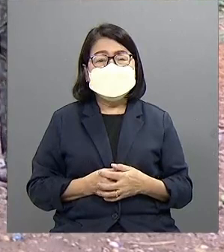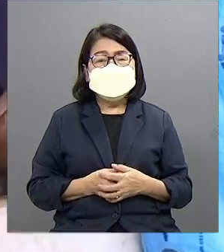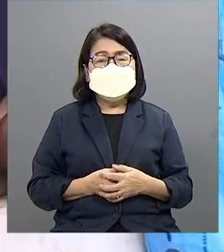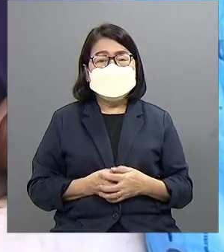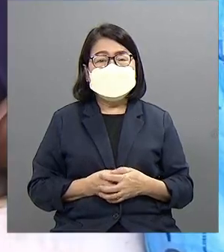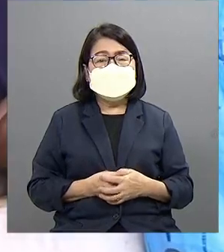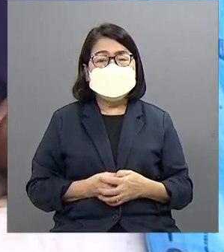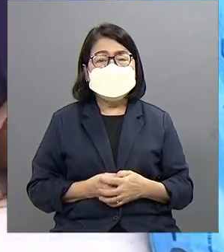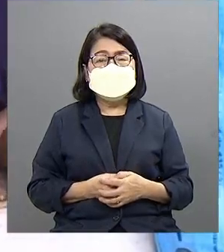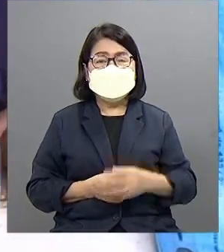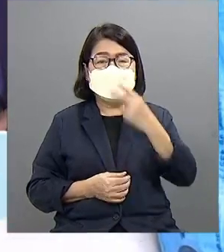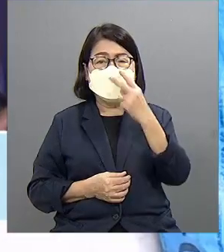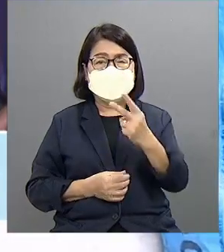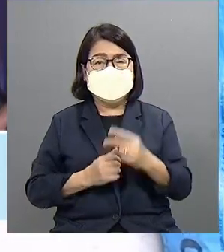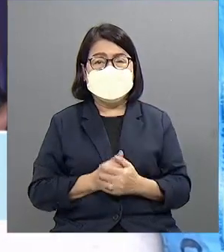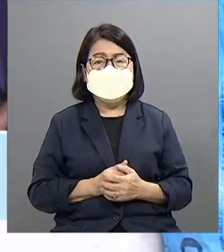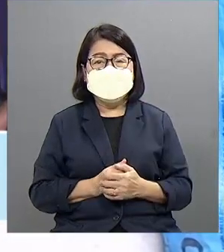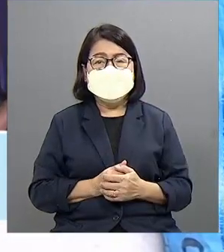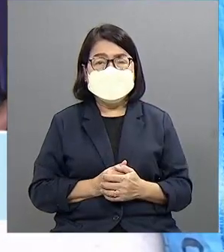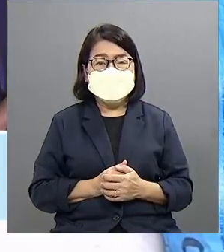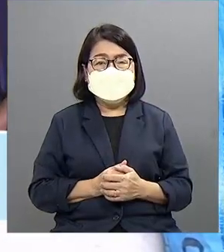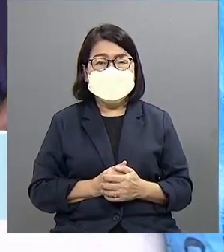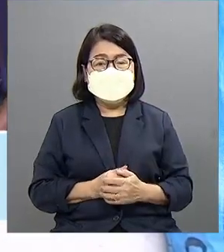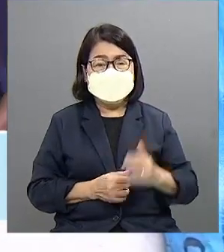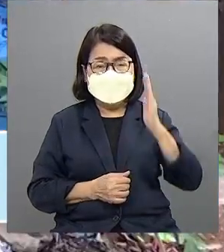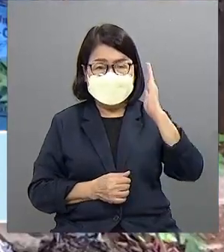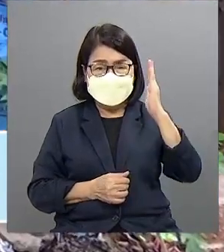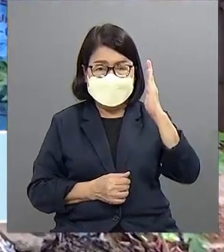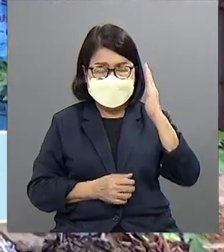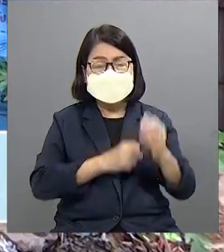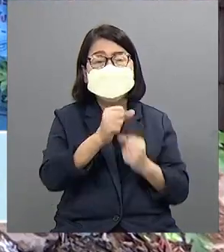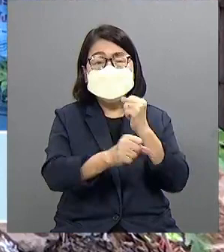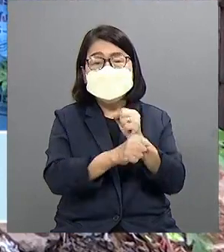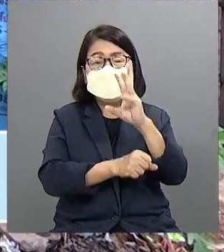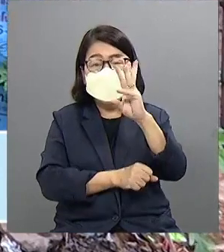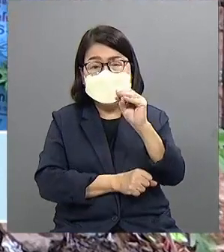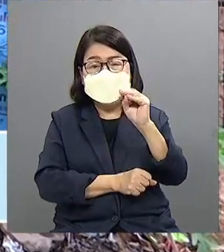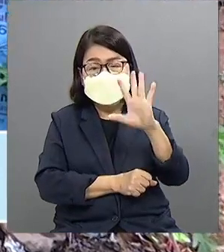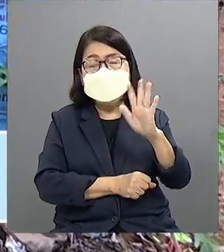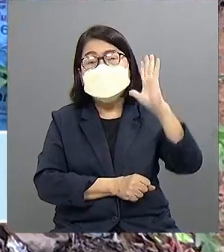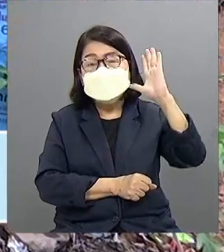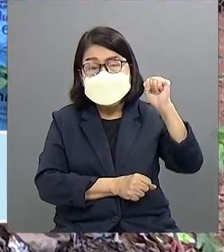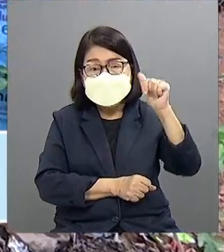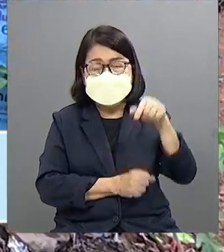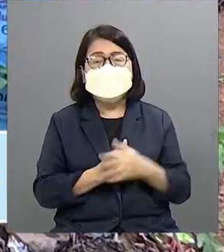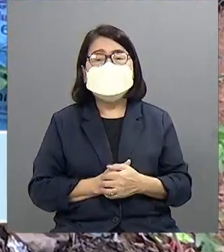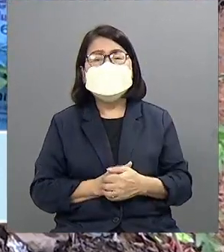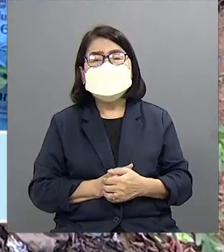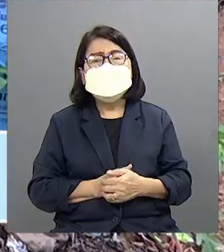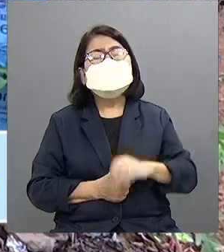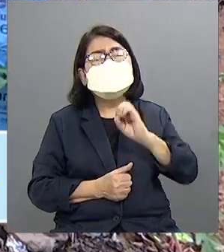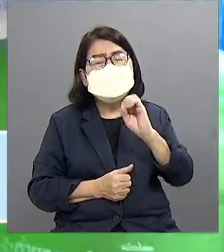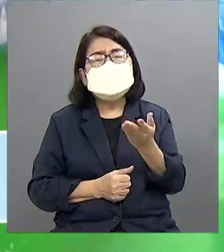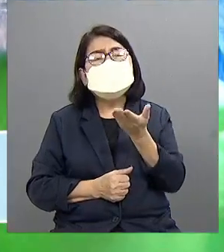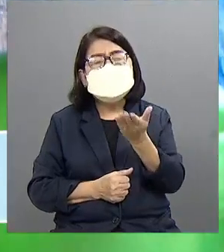นี่นะคะนายบุญทันวรรณชัยค่ะอายุ65ปีค่ะร้องขอความช่วยเหลือผ่านสถานีโทรทัศน์ไทย PBS มานะค